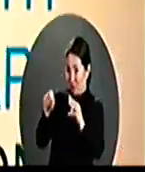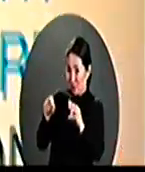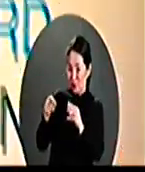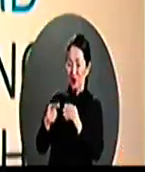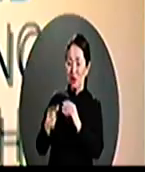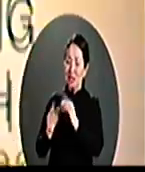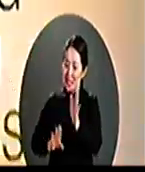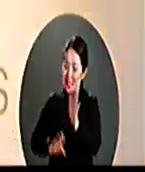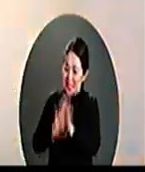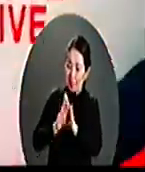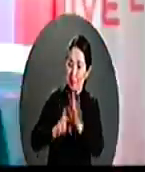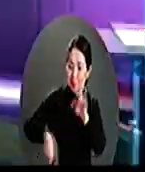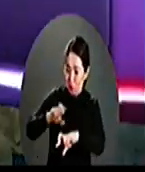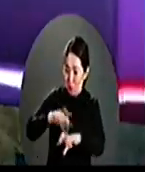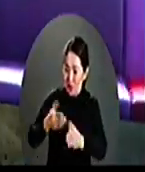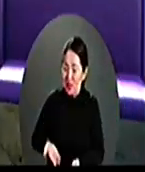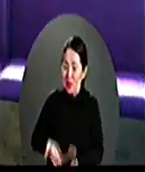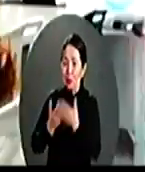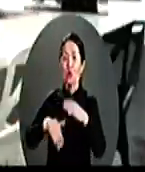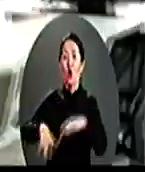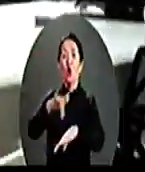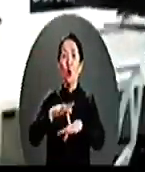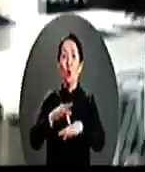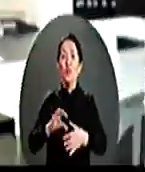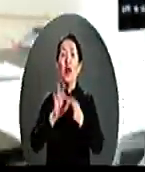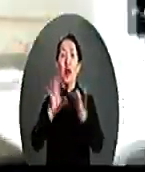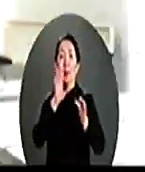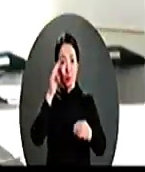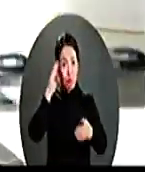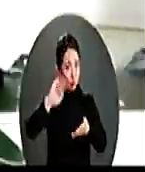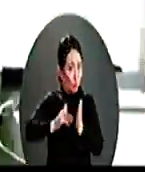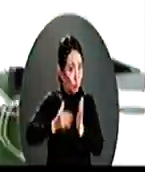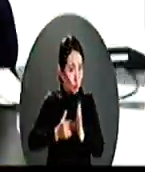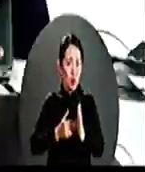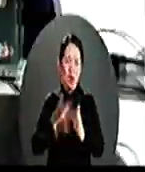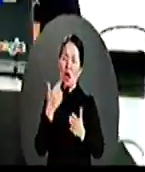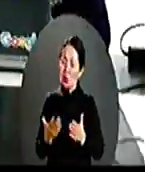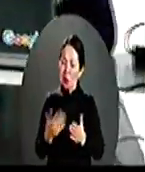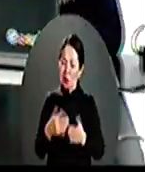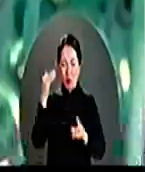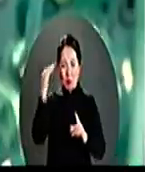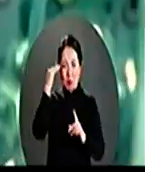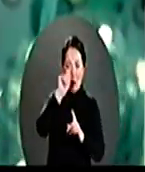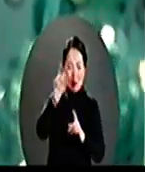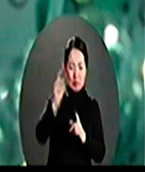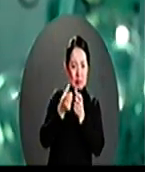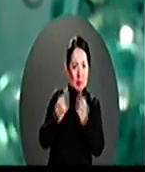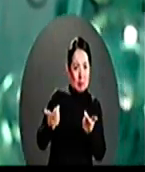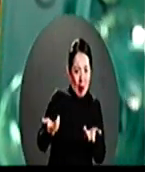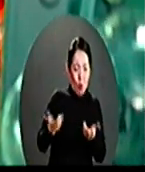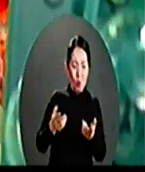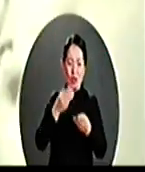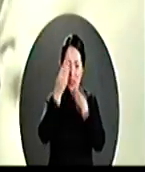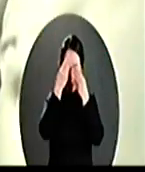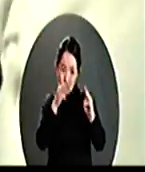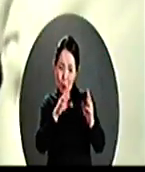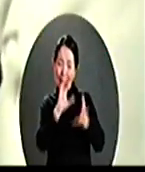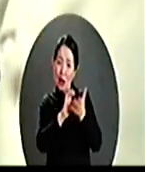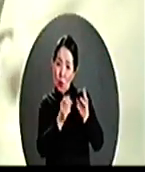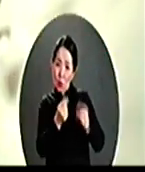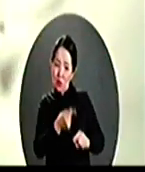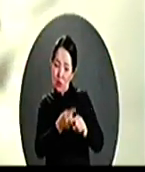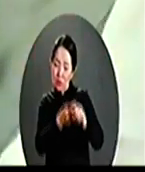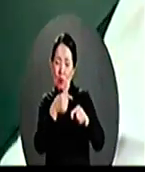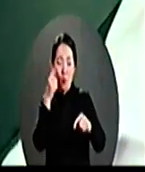шинийг санаачлагч, стартапуудыг дэмжих цогц төвтэй болохоор тусглаа. Тулгамдаж буй асуудлуудад ингэж шийдэл олохоос гадна шинжлэх ухааны